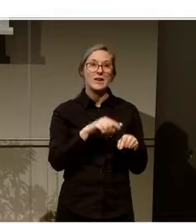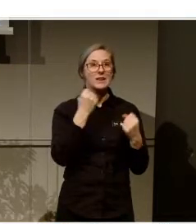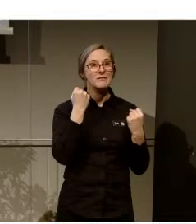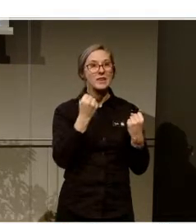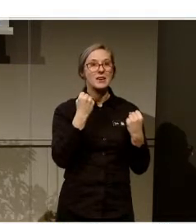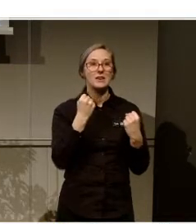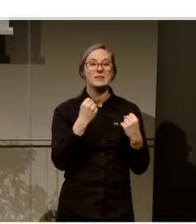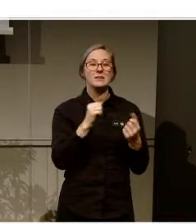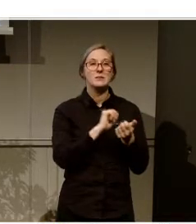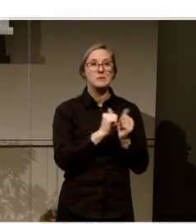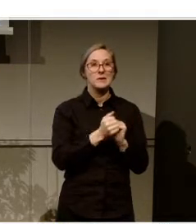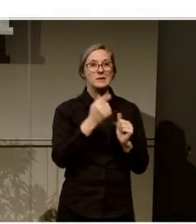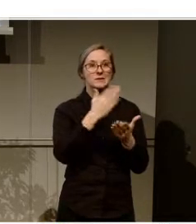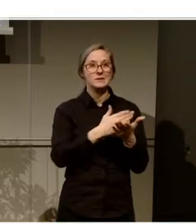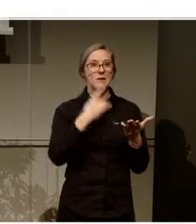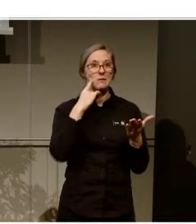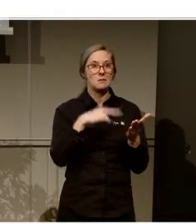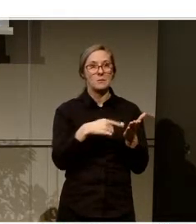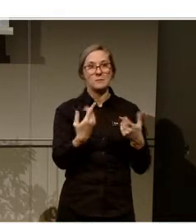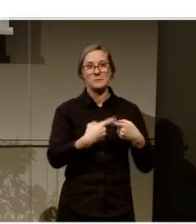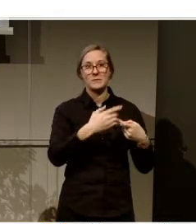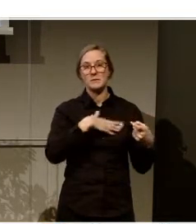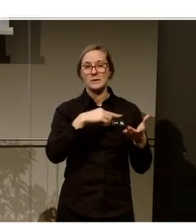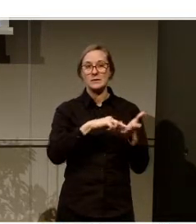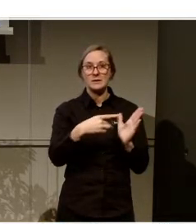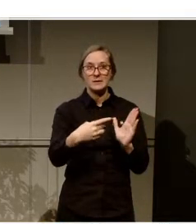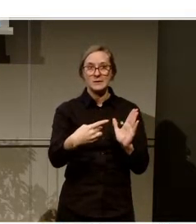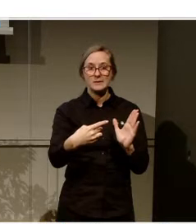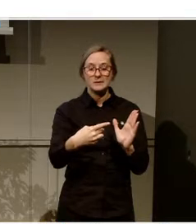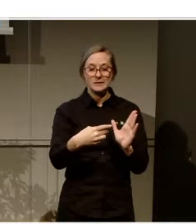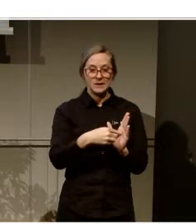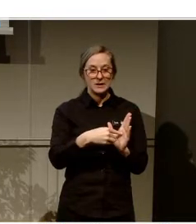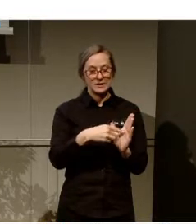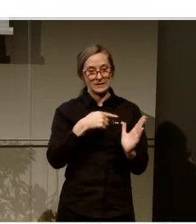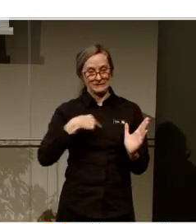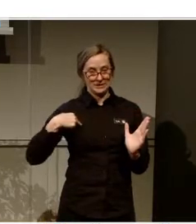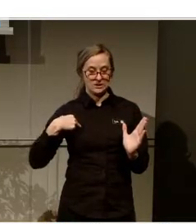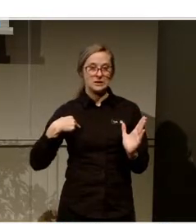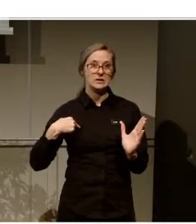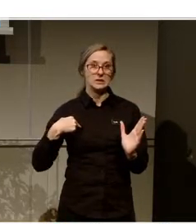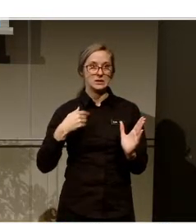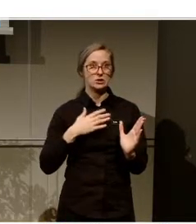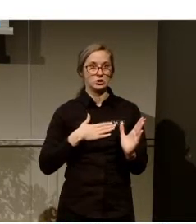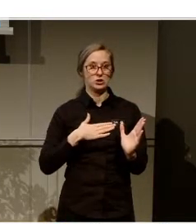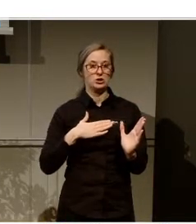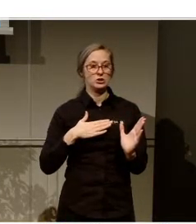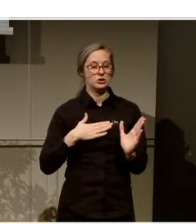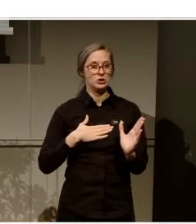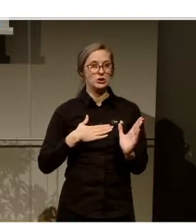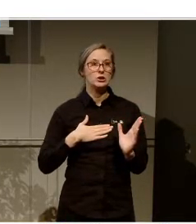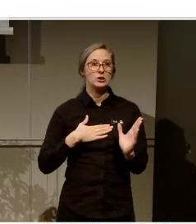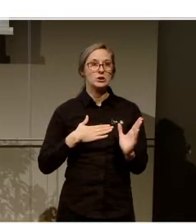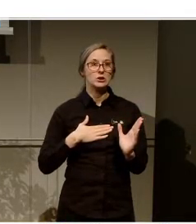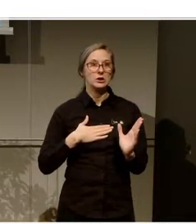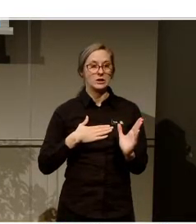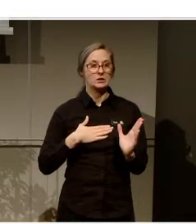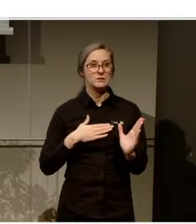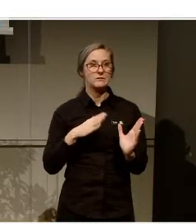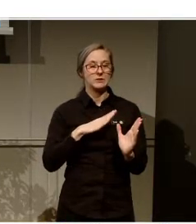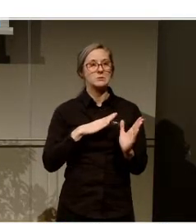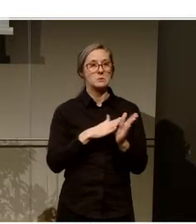kritiskt delmål i strategin som vi verkligen ser består av omfattande